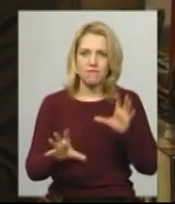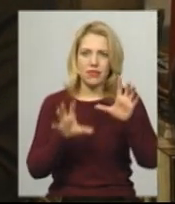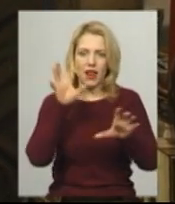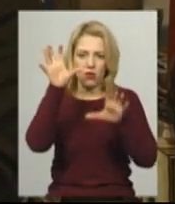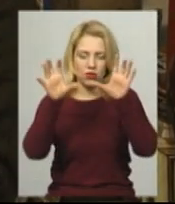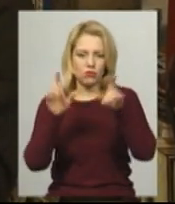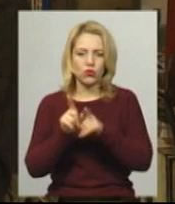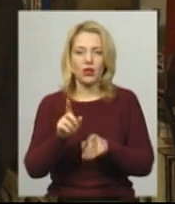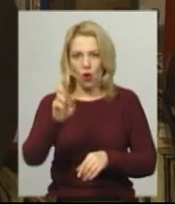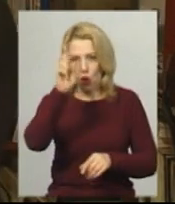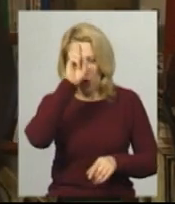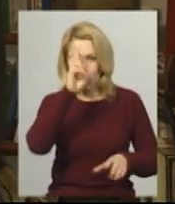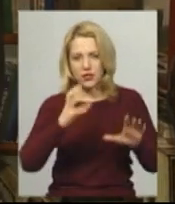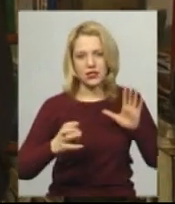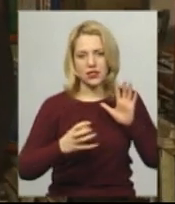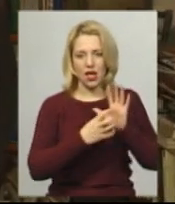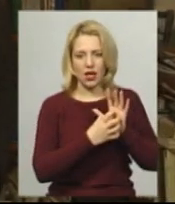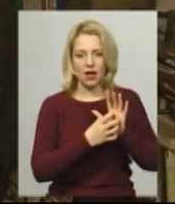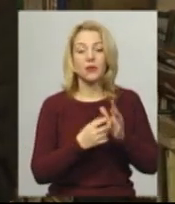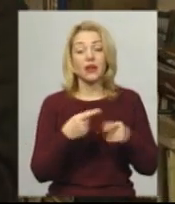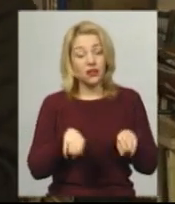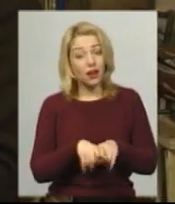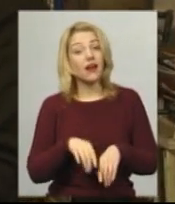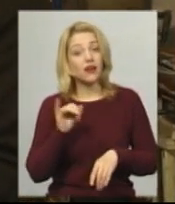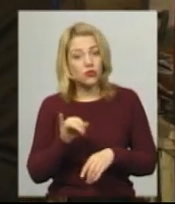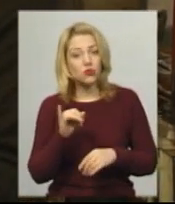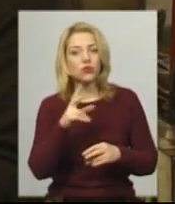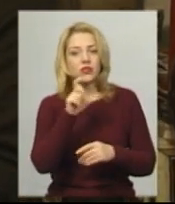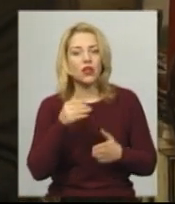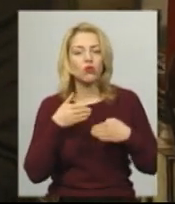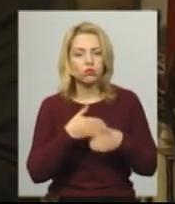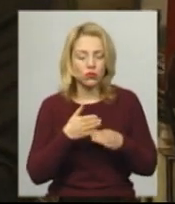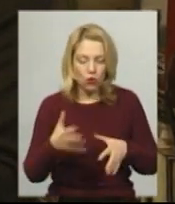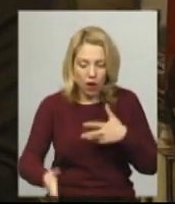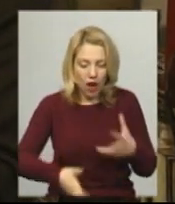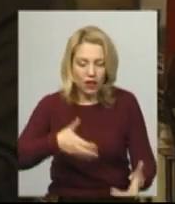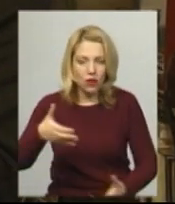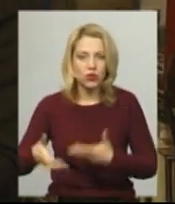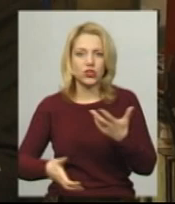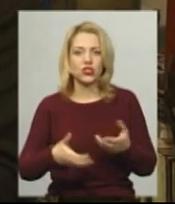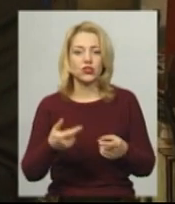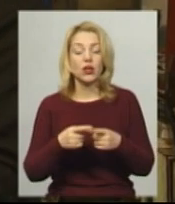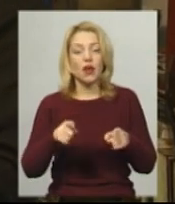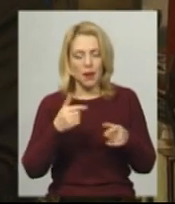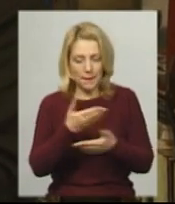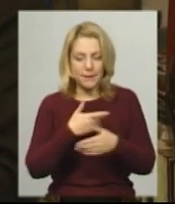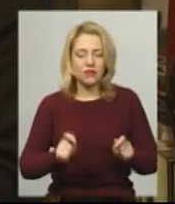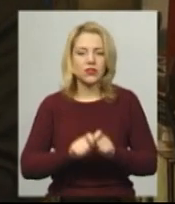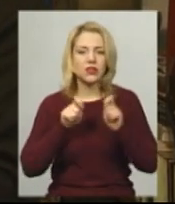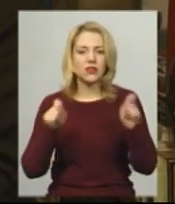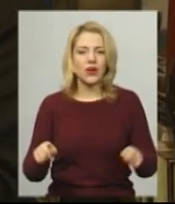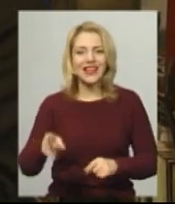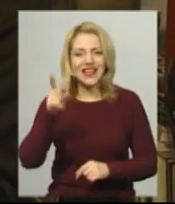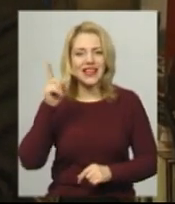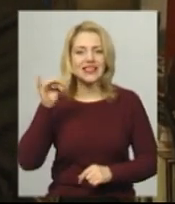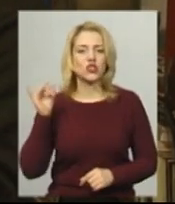герби. Ось така історія, за допомогою археологічних досліджень, ми відкриваємо такі сторінки тої літописної